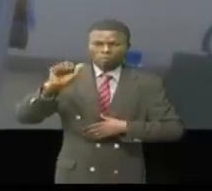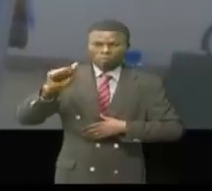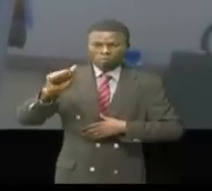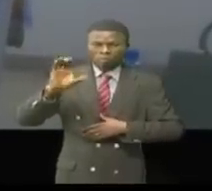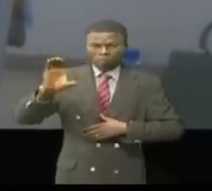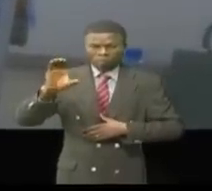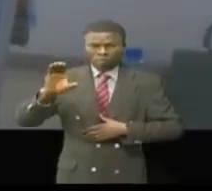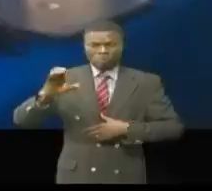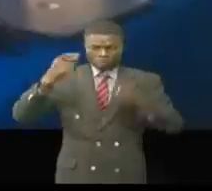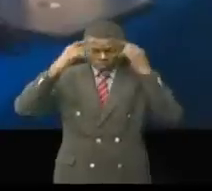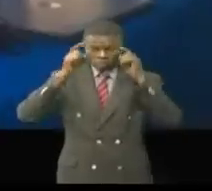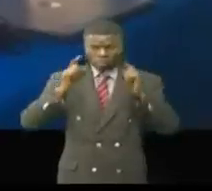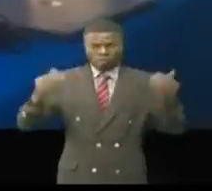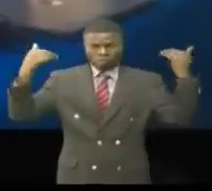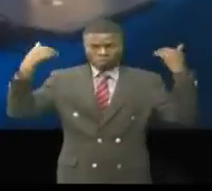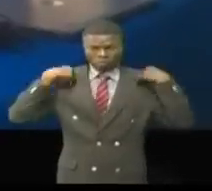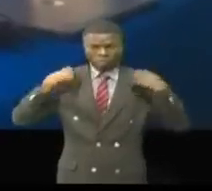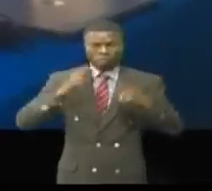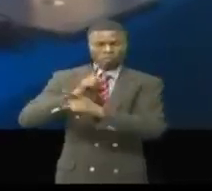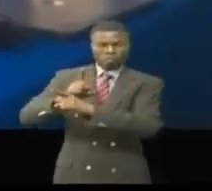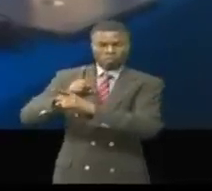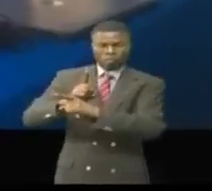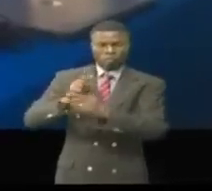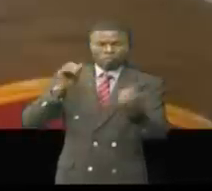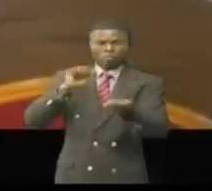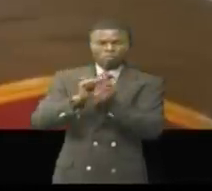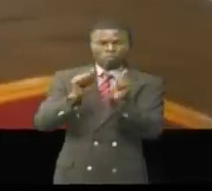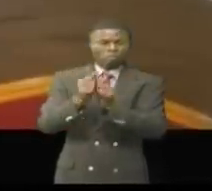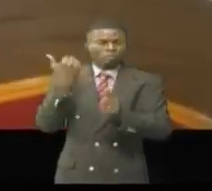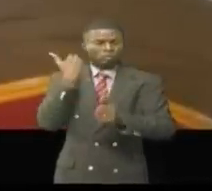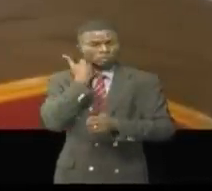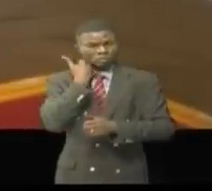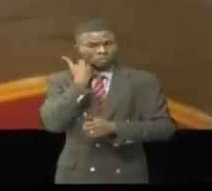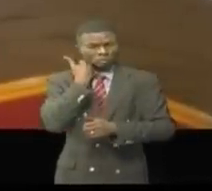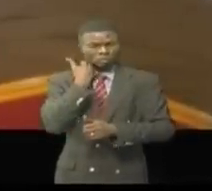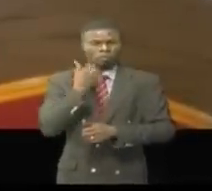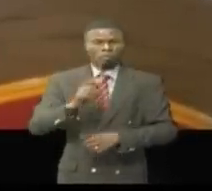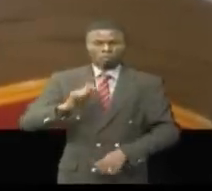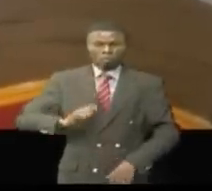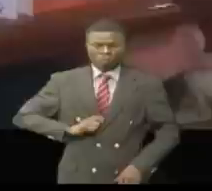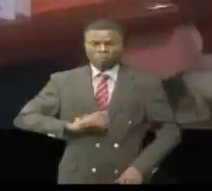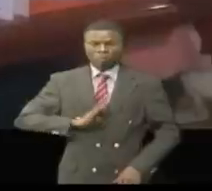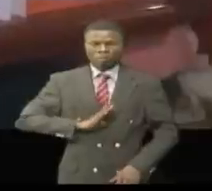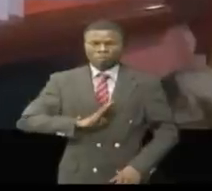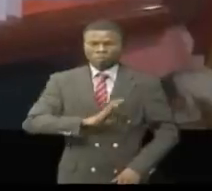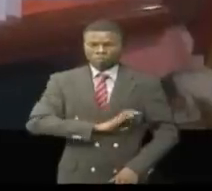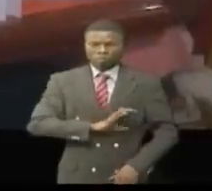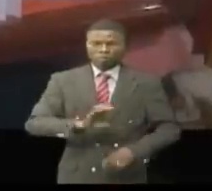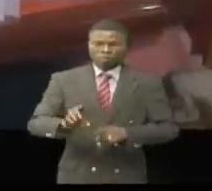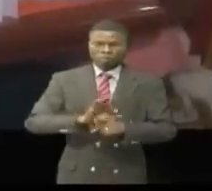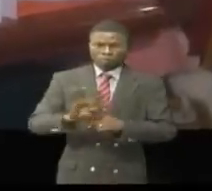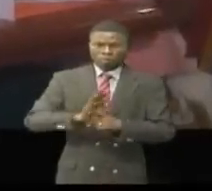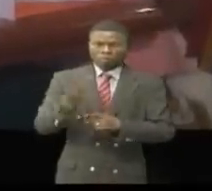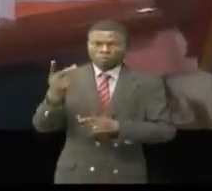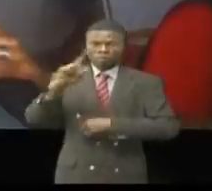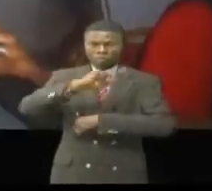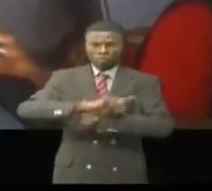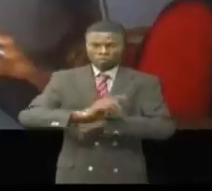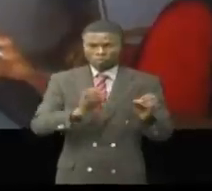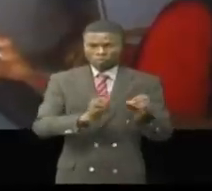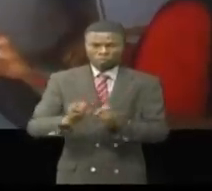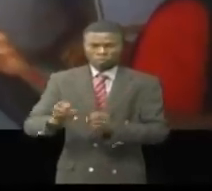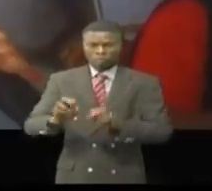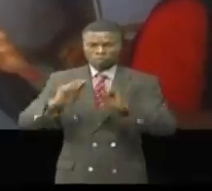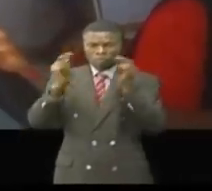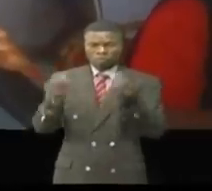décideurs et défendre ainsi la cause de malades atteints de la tuberculose. Cette formation de 2 jours est organisée par la